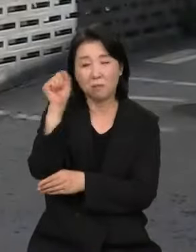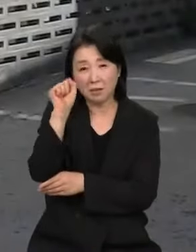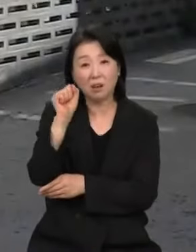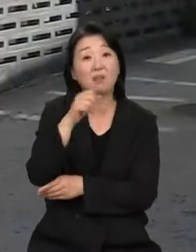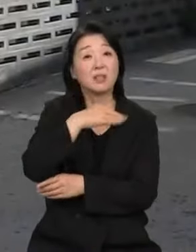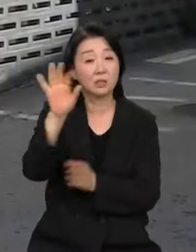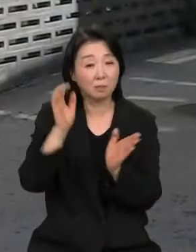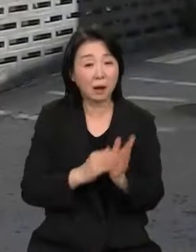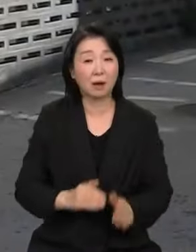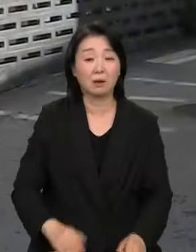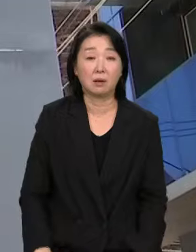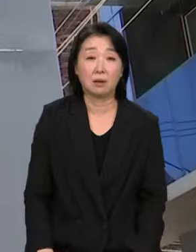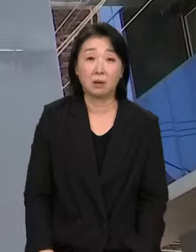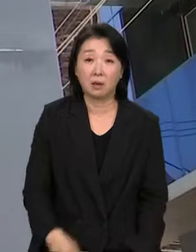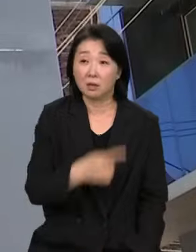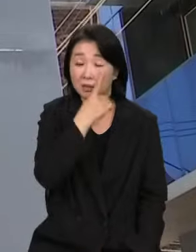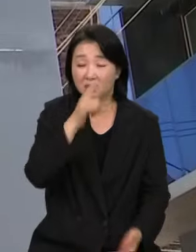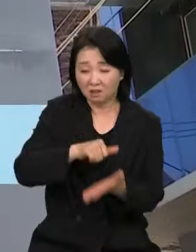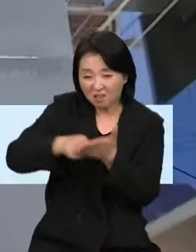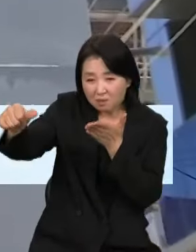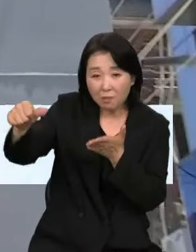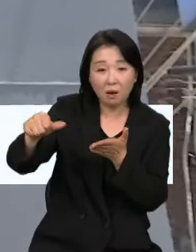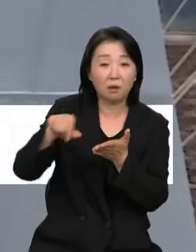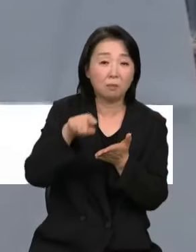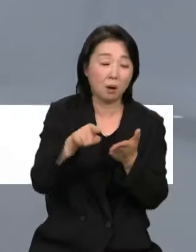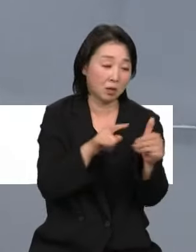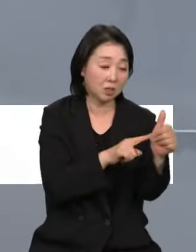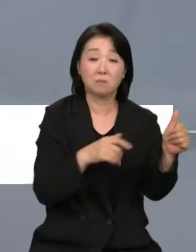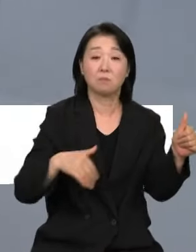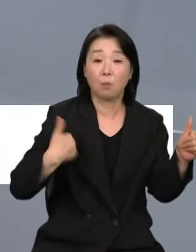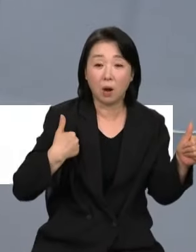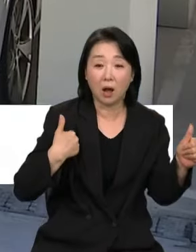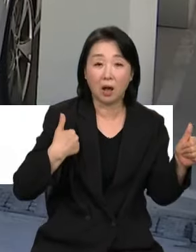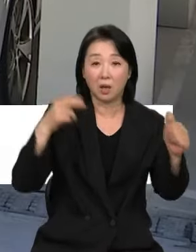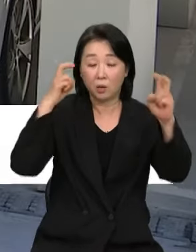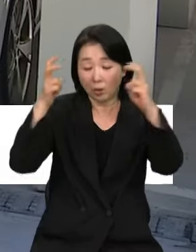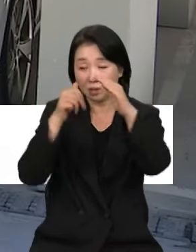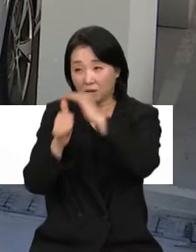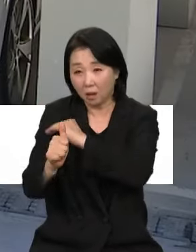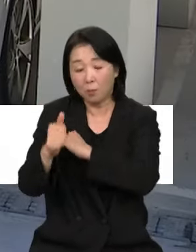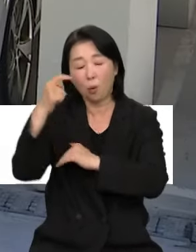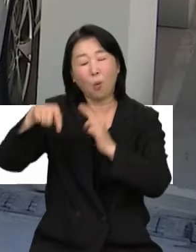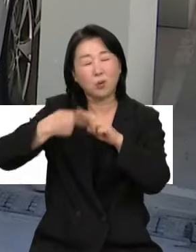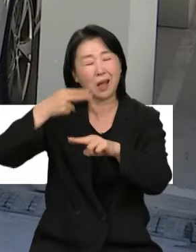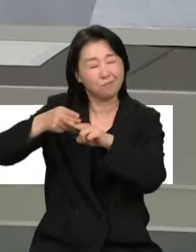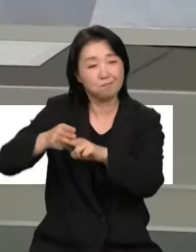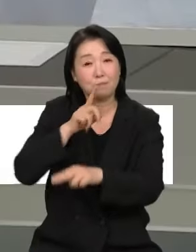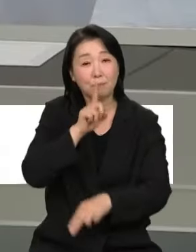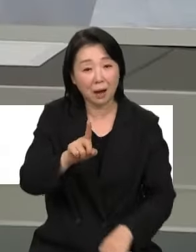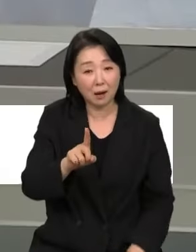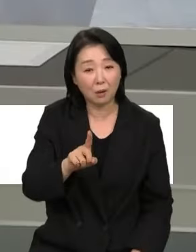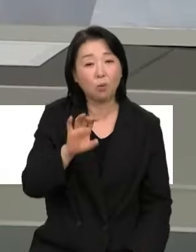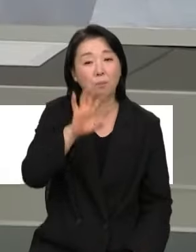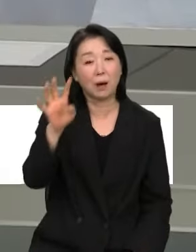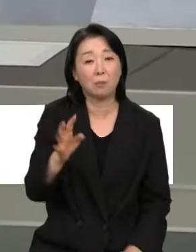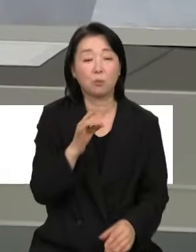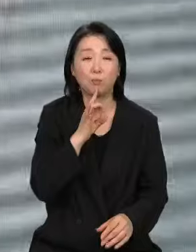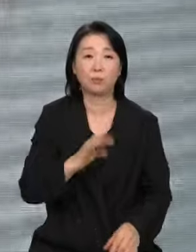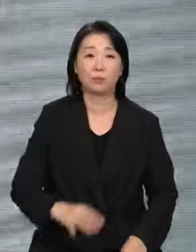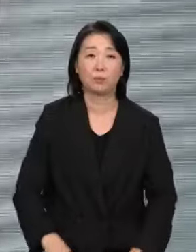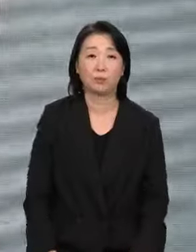겁니다 하지만 증거 인멸 등은 김씨는 몰랐고 모두 소속사 대표의 지시였다는 주장을 오늘도